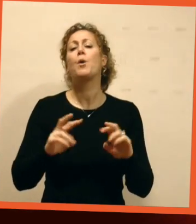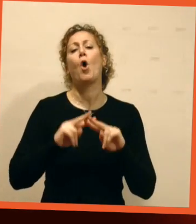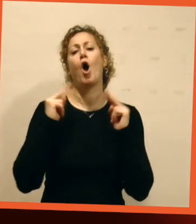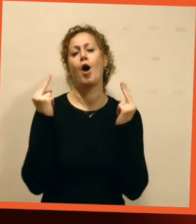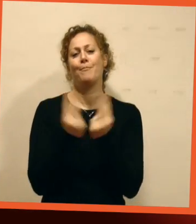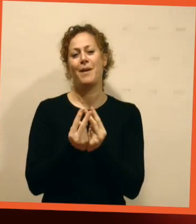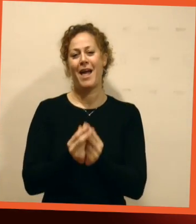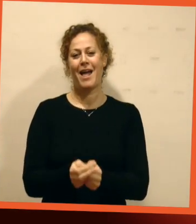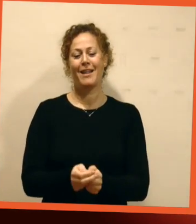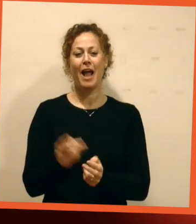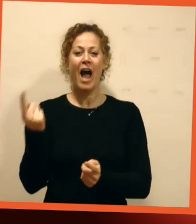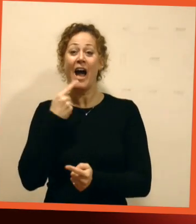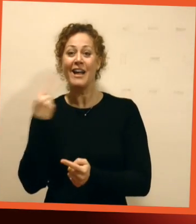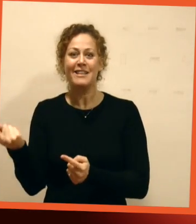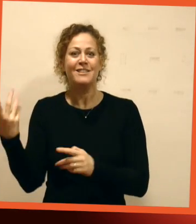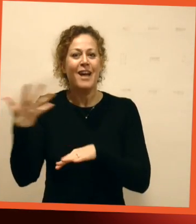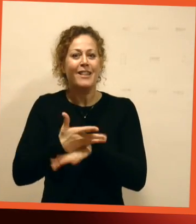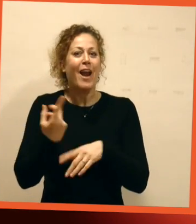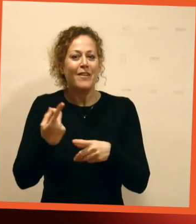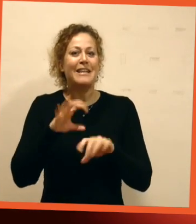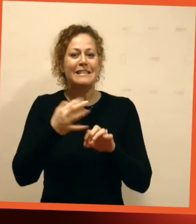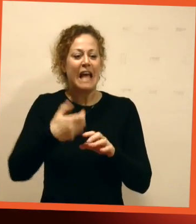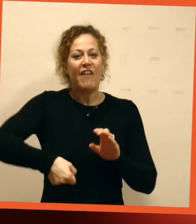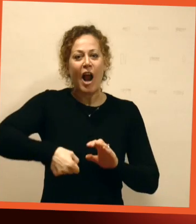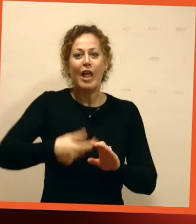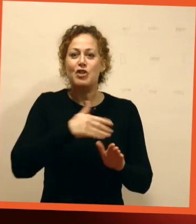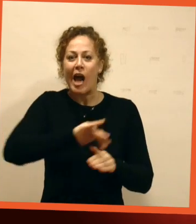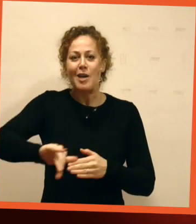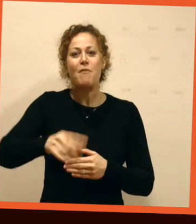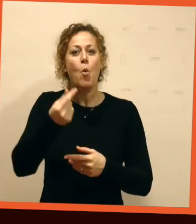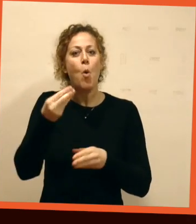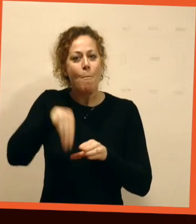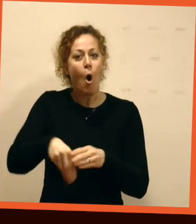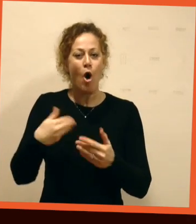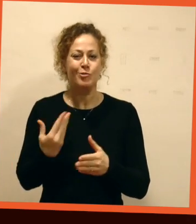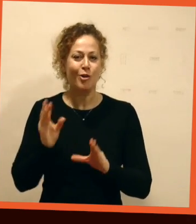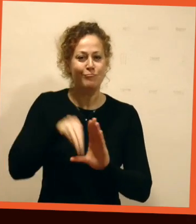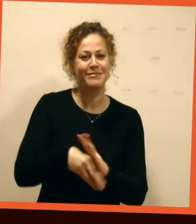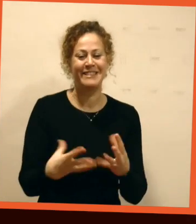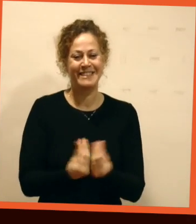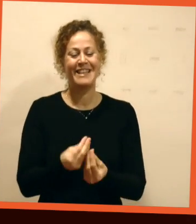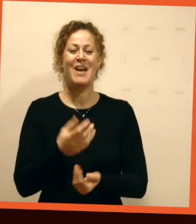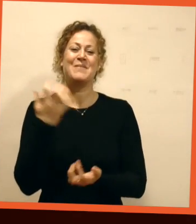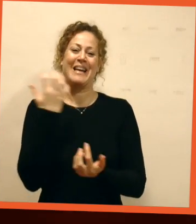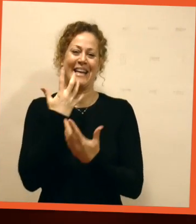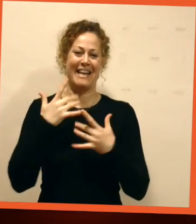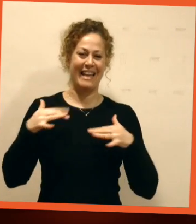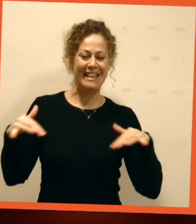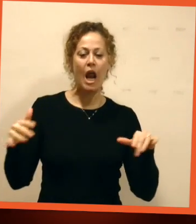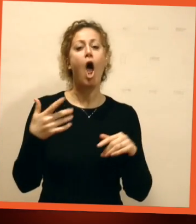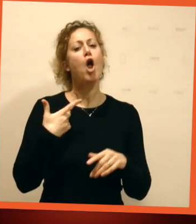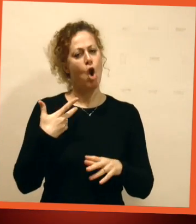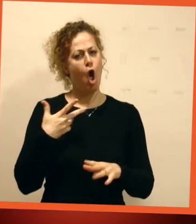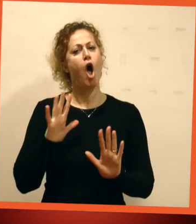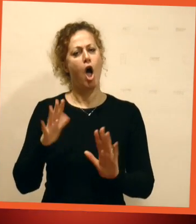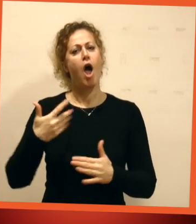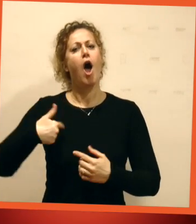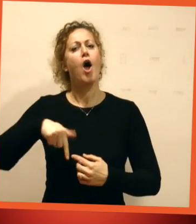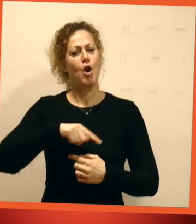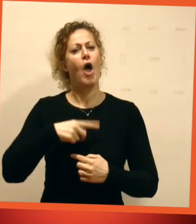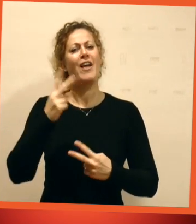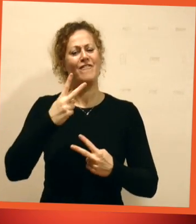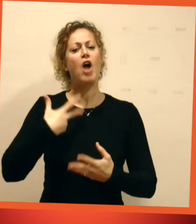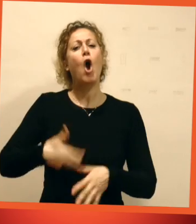io mi sento imparo del contorsionismo in modo da essere anche... Beh, noi usiamo delle valigie abbastanza grosse,